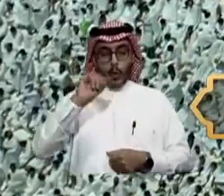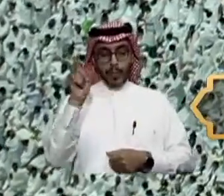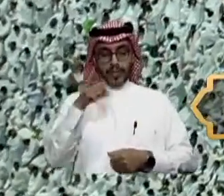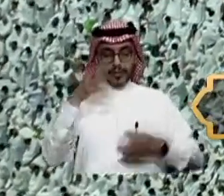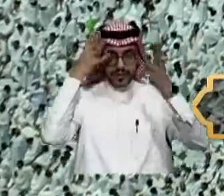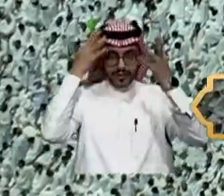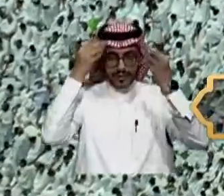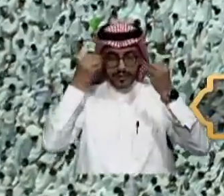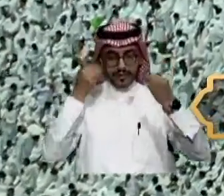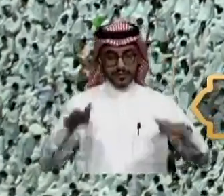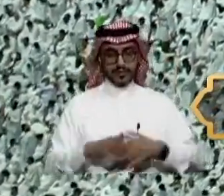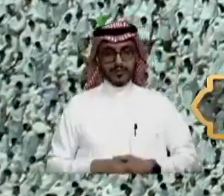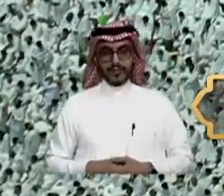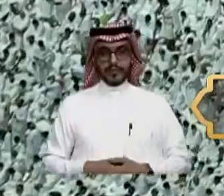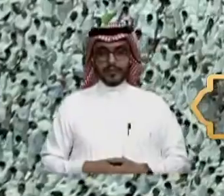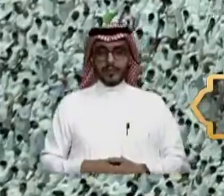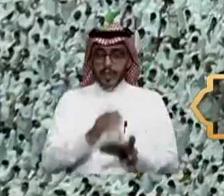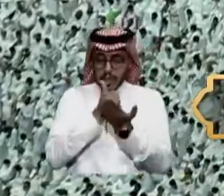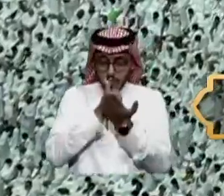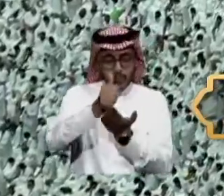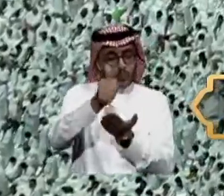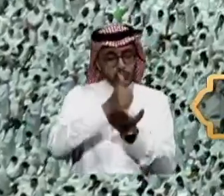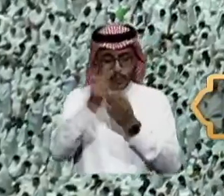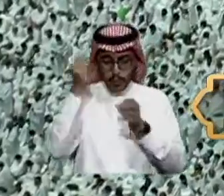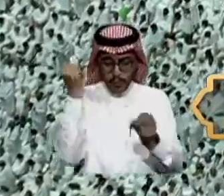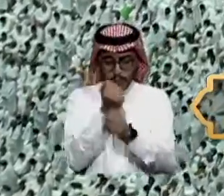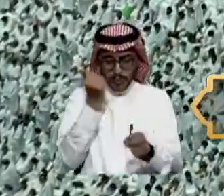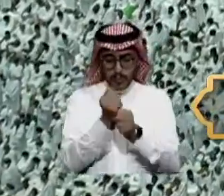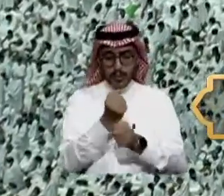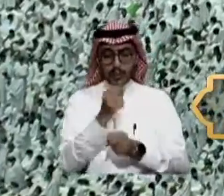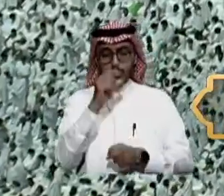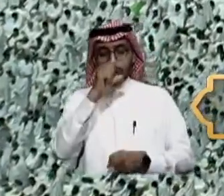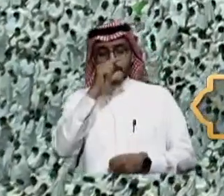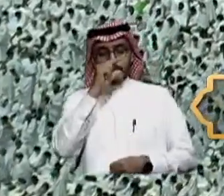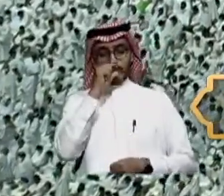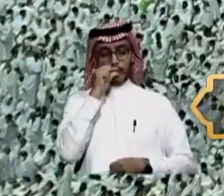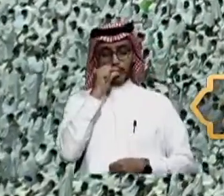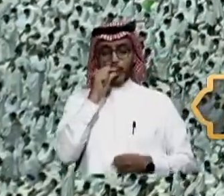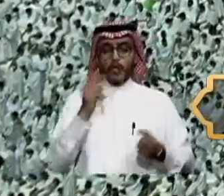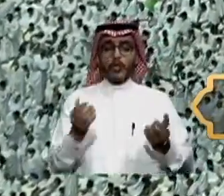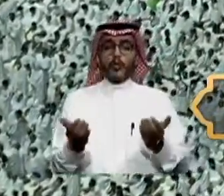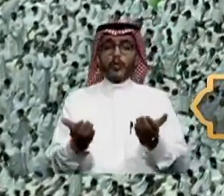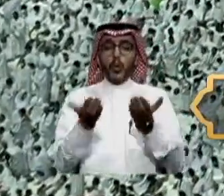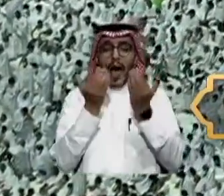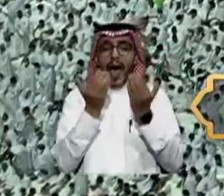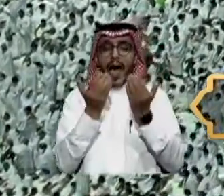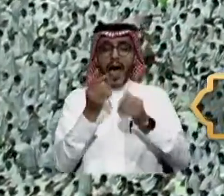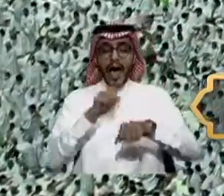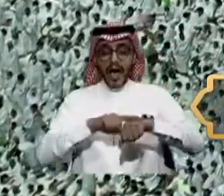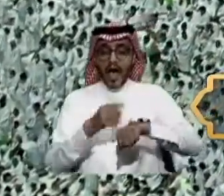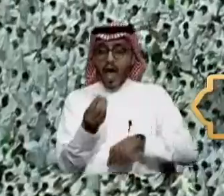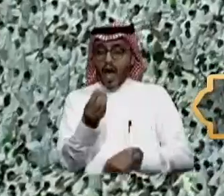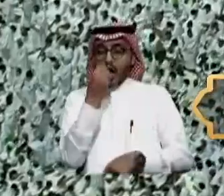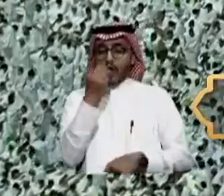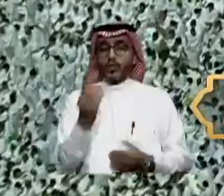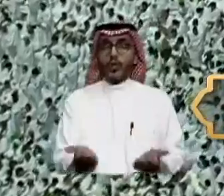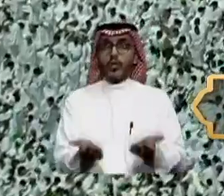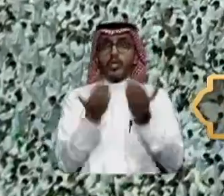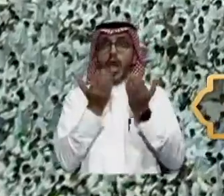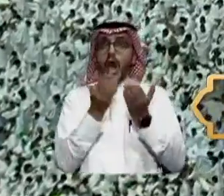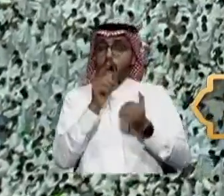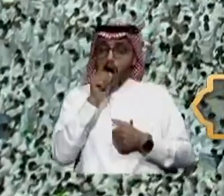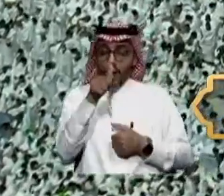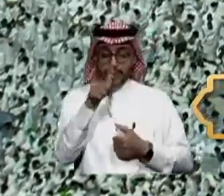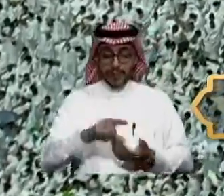الله عنهما وكان من هديه صلى الله عليه وسلم الدعاء عند فطره وكان يقول